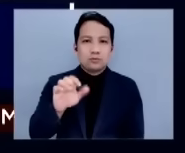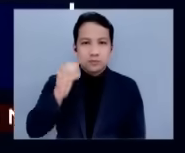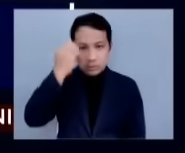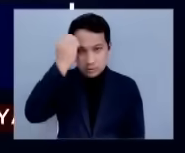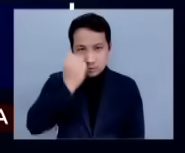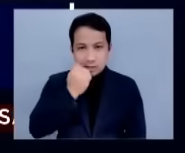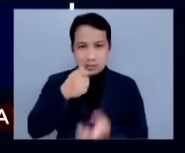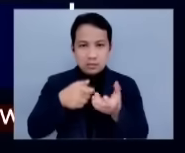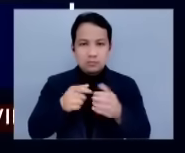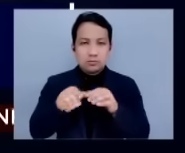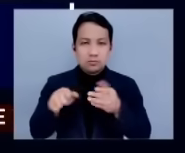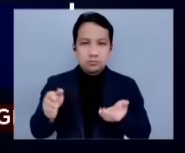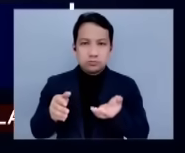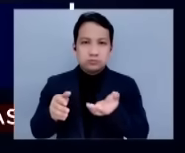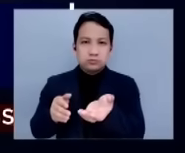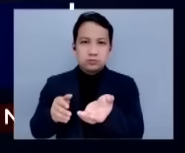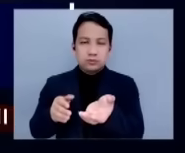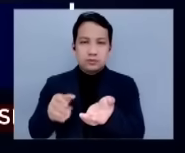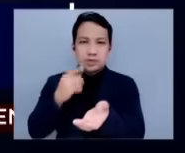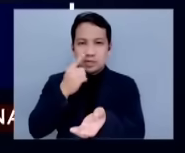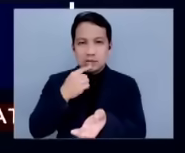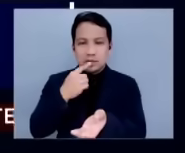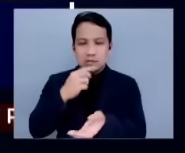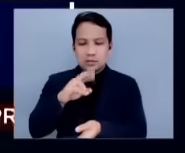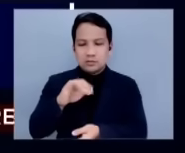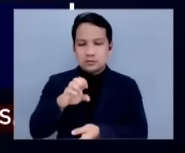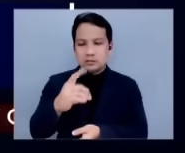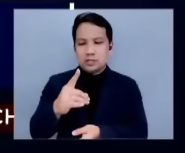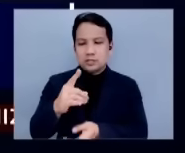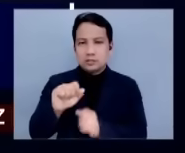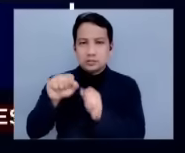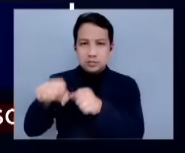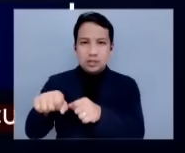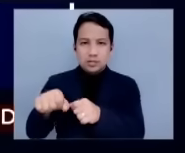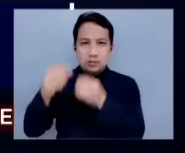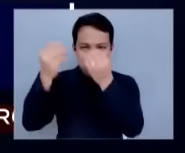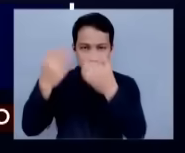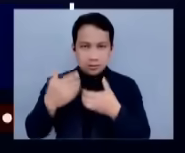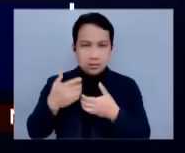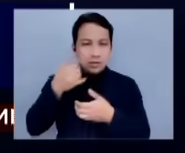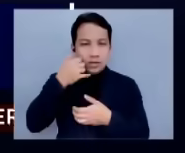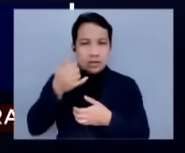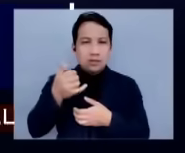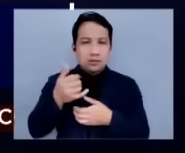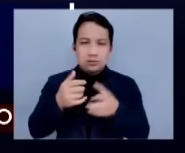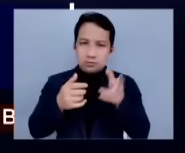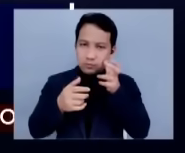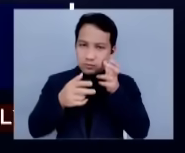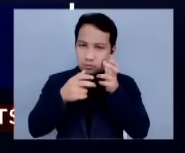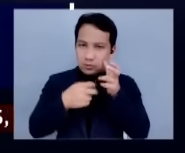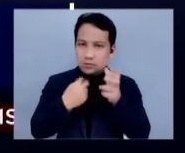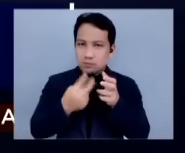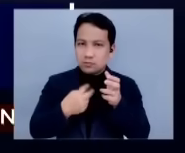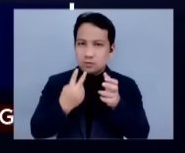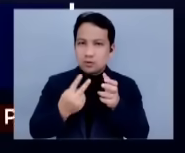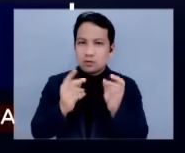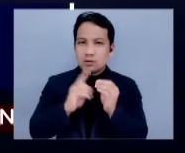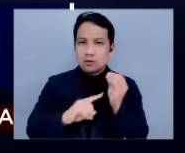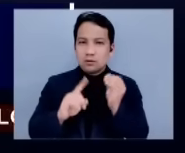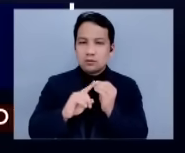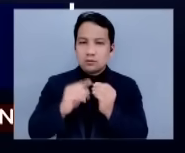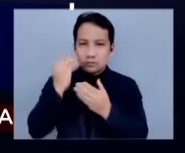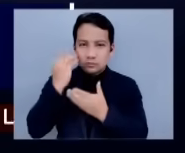nila ang Red Sea. Sa recording ng barkong nakatanggap ng tawag, dinig sa boses ng crew ang matinding